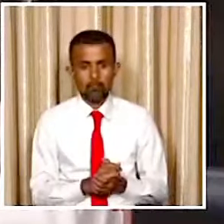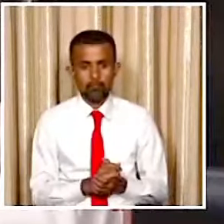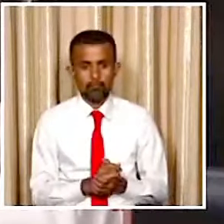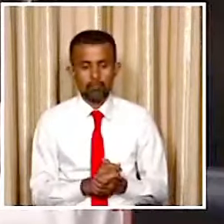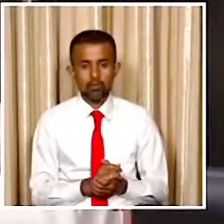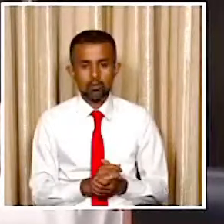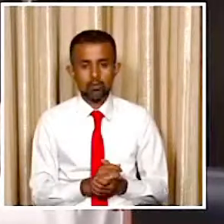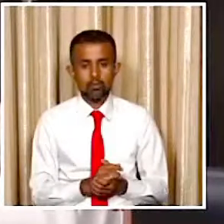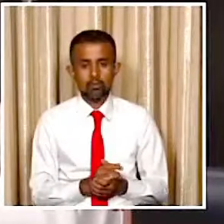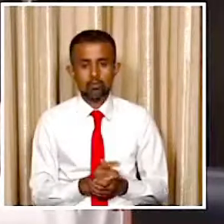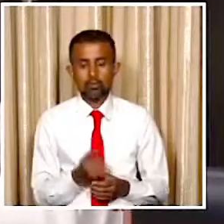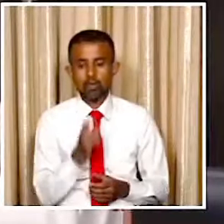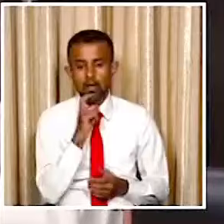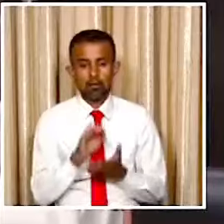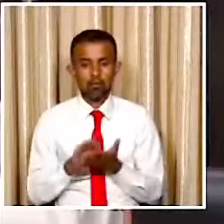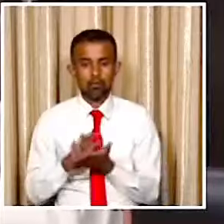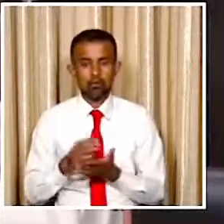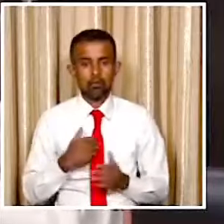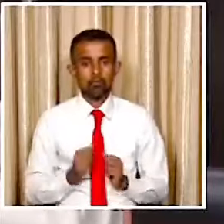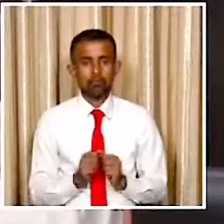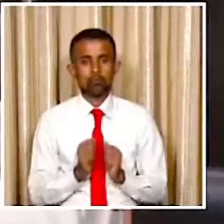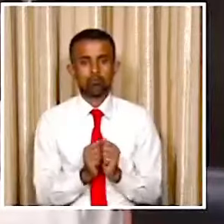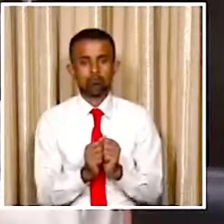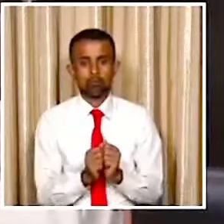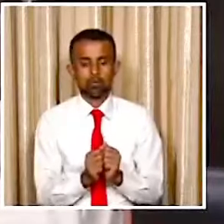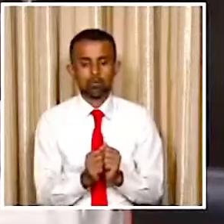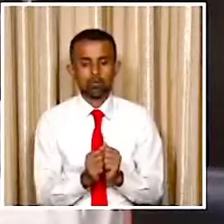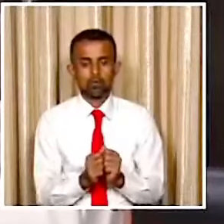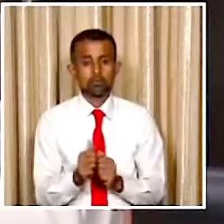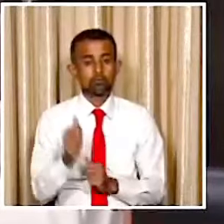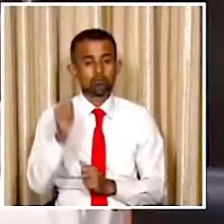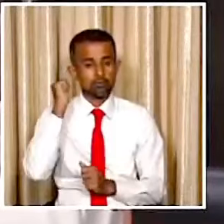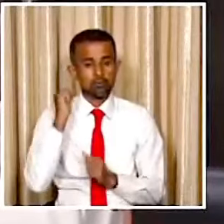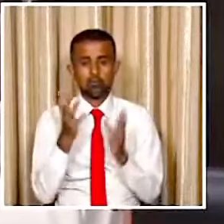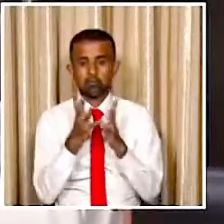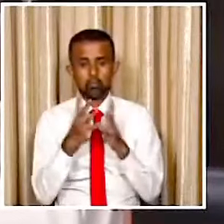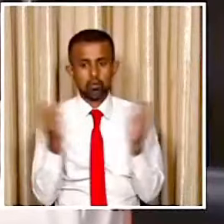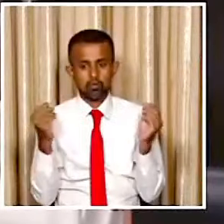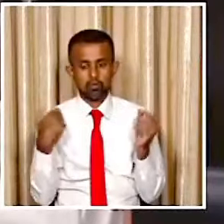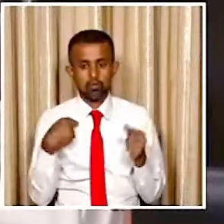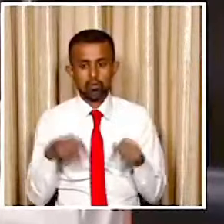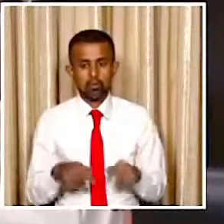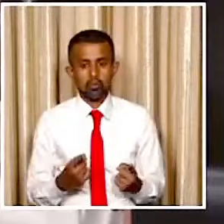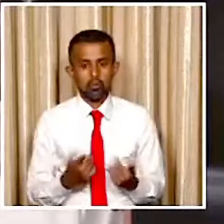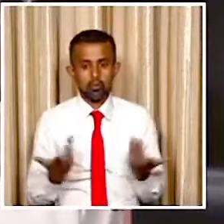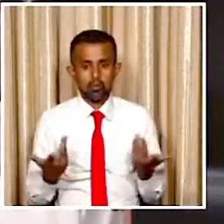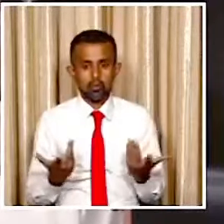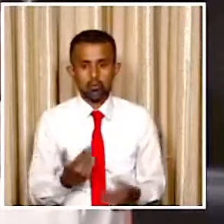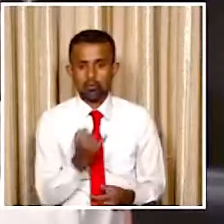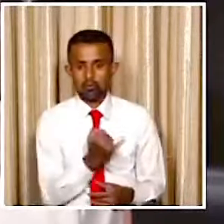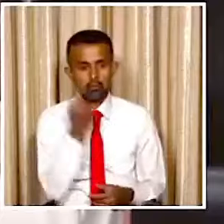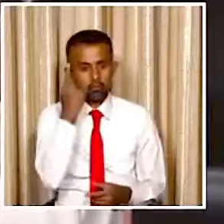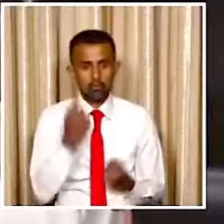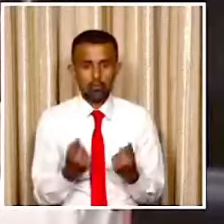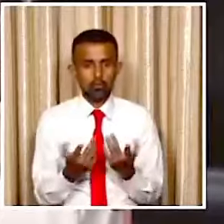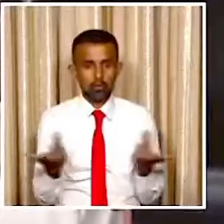හැදිලා කියයි එතුමා කියයි නඩු තීන්දුවන්න අපි වැඩ කරනවා. ඉතින් අතීතය නැති කරන්න මෙතෙන්ට උවමනා නැහැ. අන්තවාදය